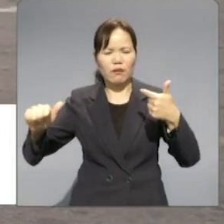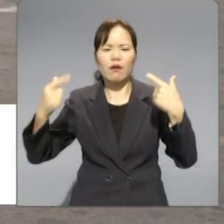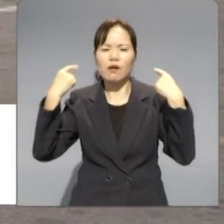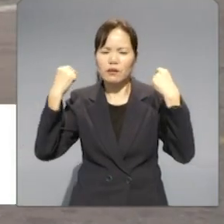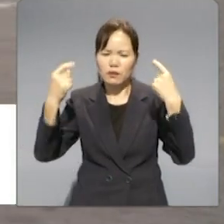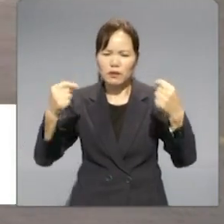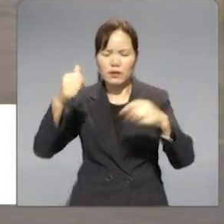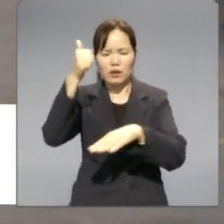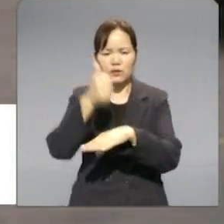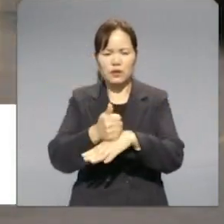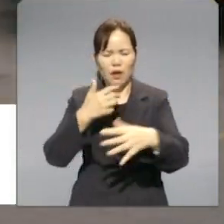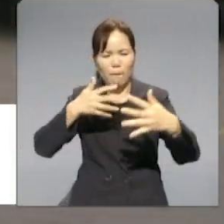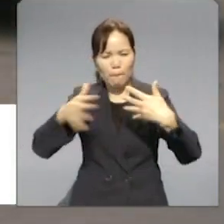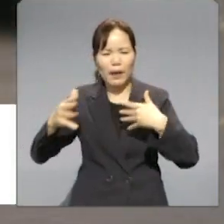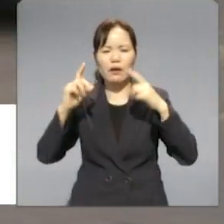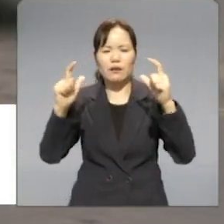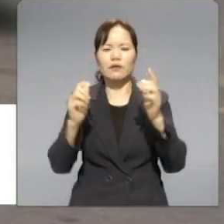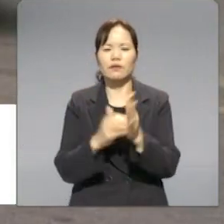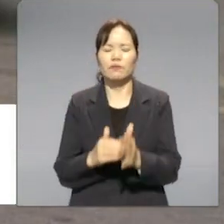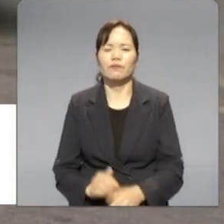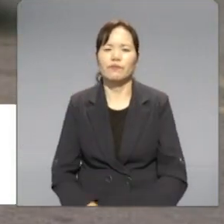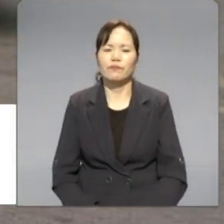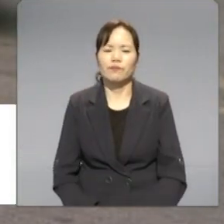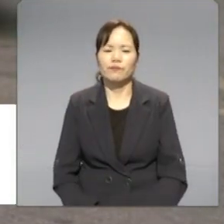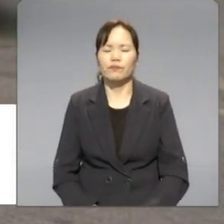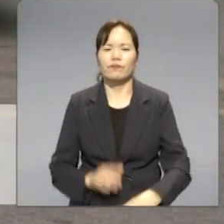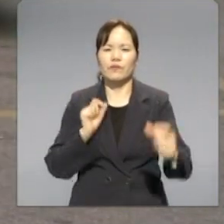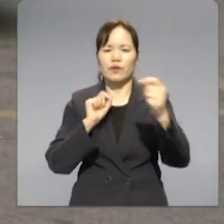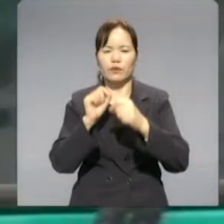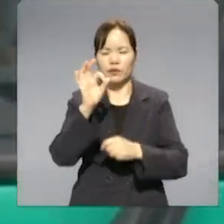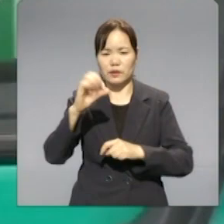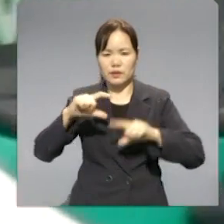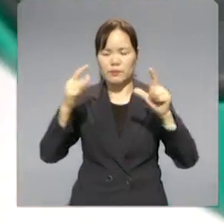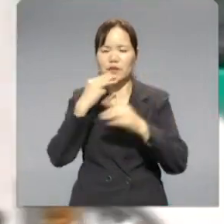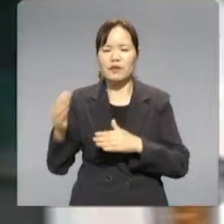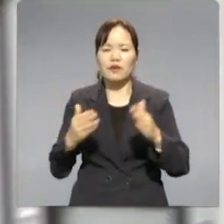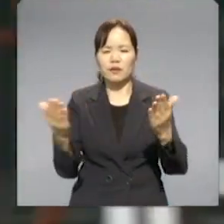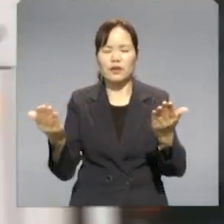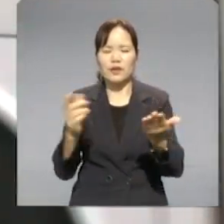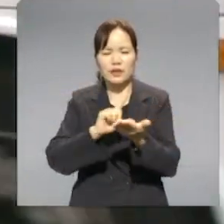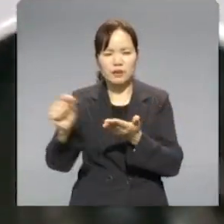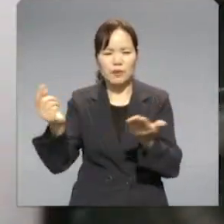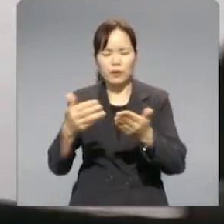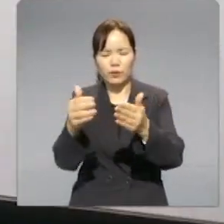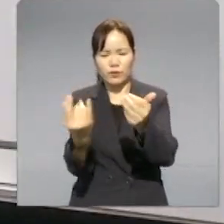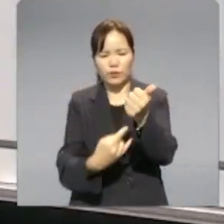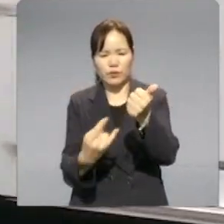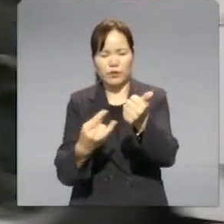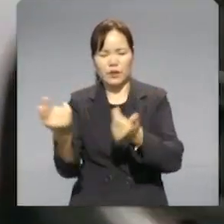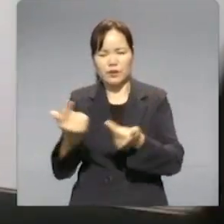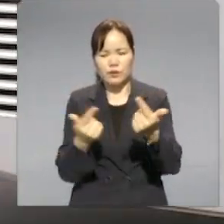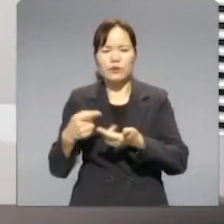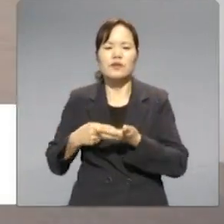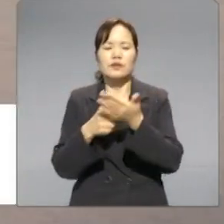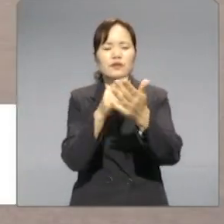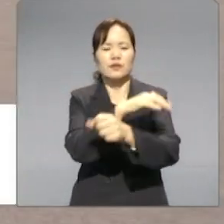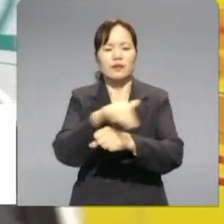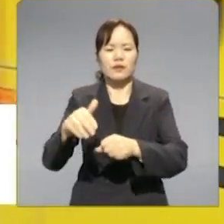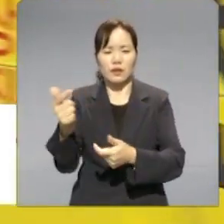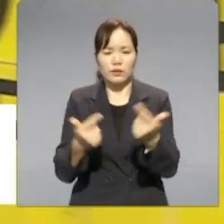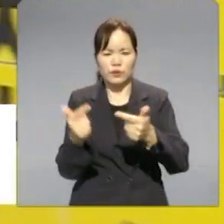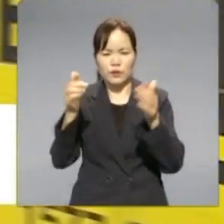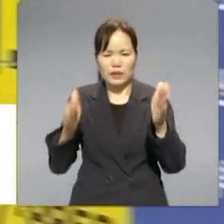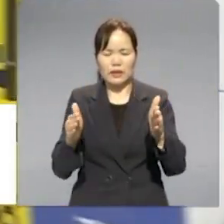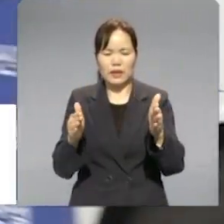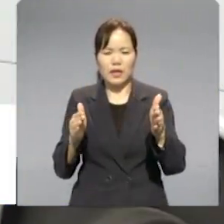최종 결을 선언했습니다는 10일 경기지방노동위원회에 조정을 신청할 계획입니다